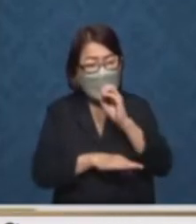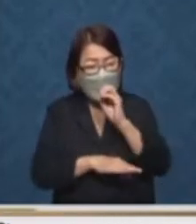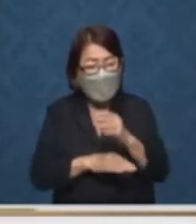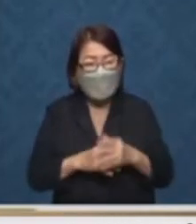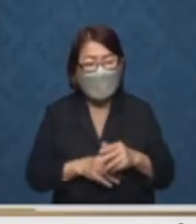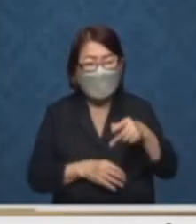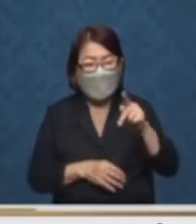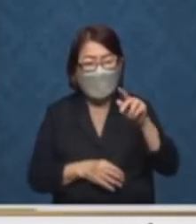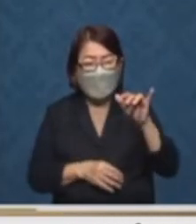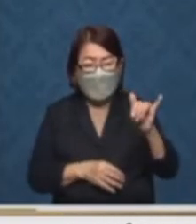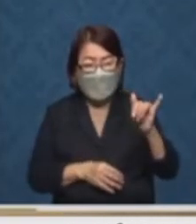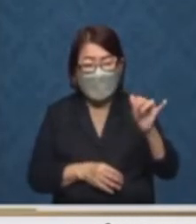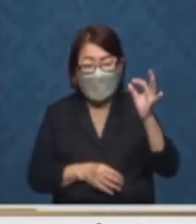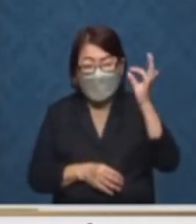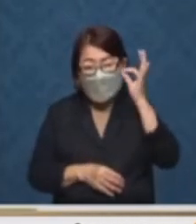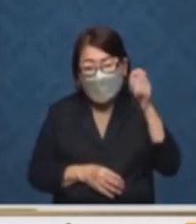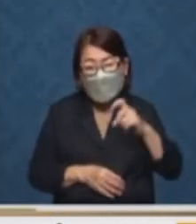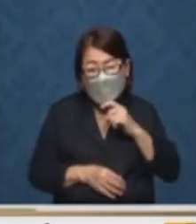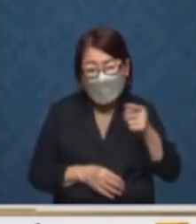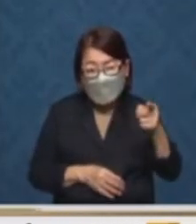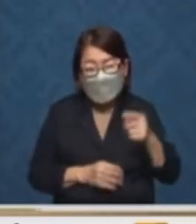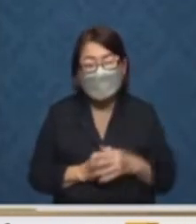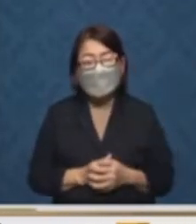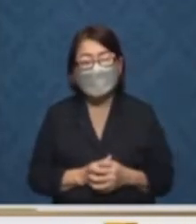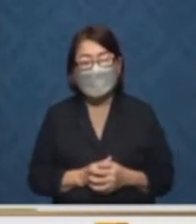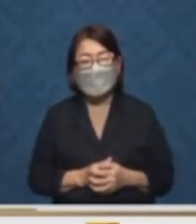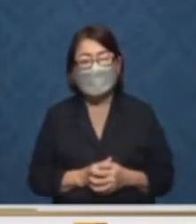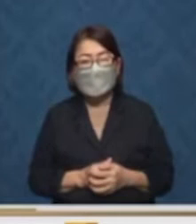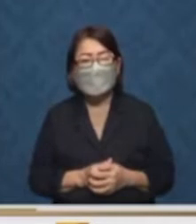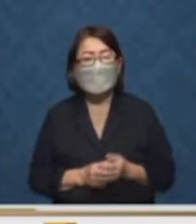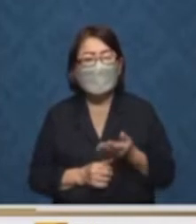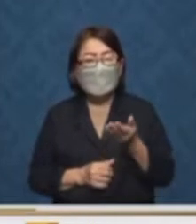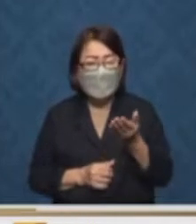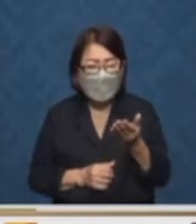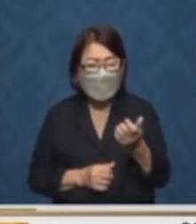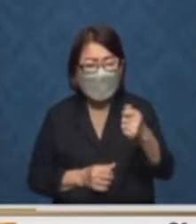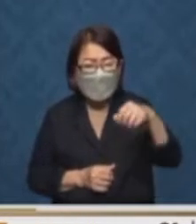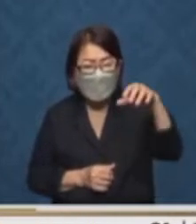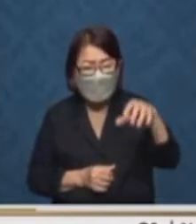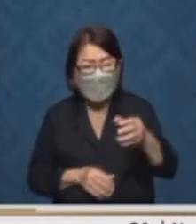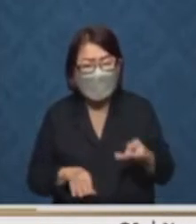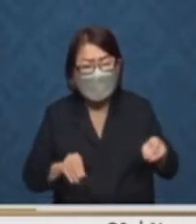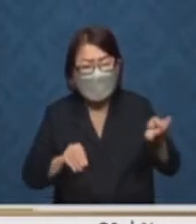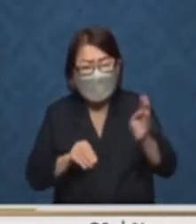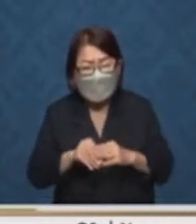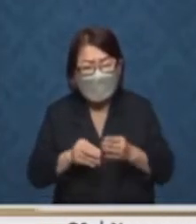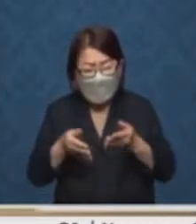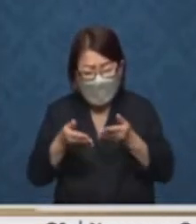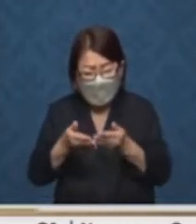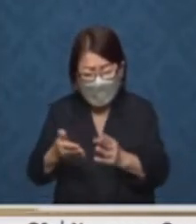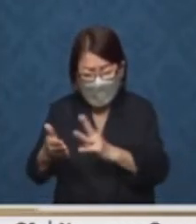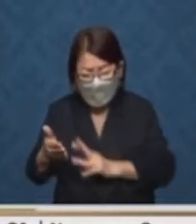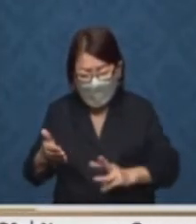ธ์ฟังไว้การไปร้องขอให้แซสตินติดตั้งระบบอำนวยการลบระบบ